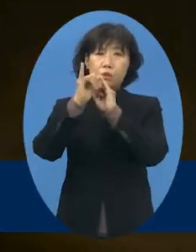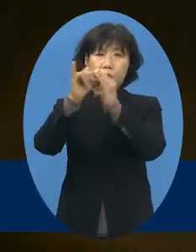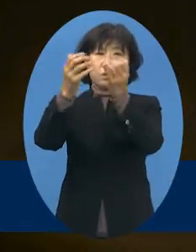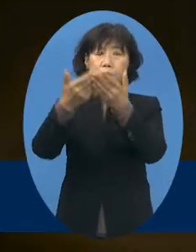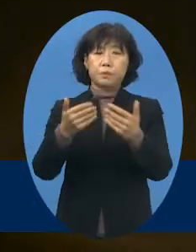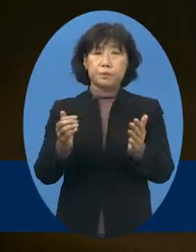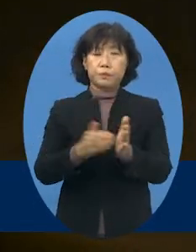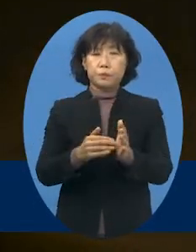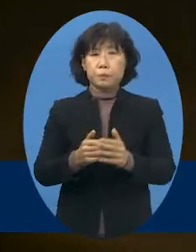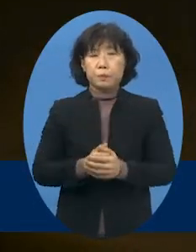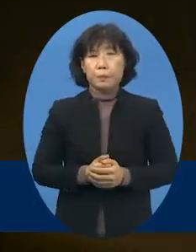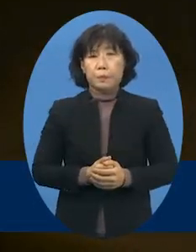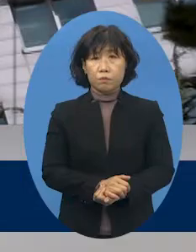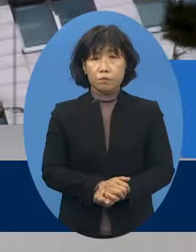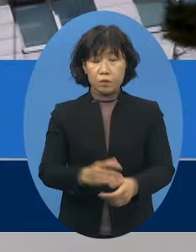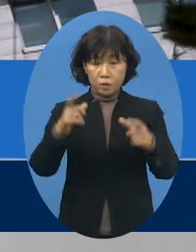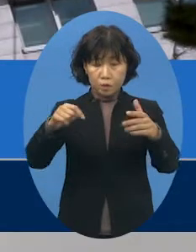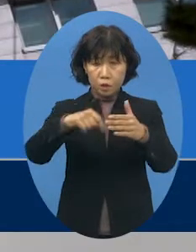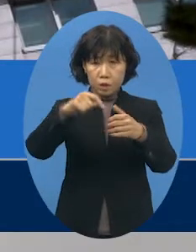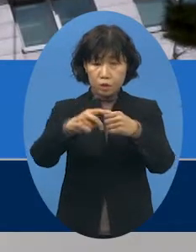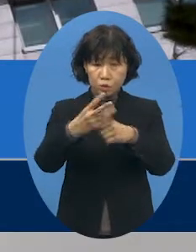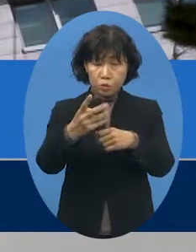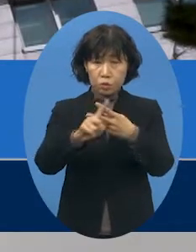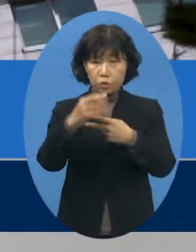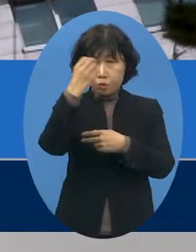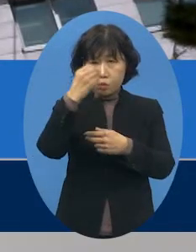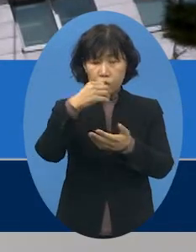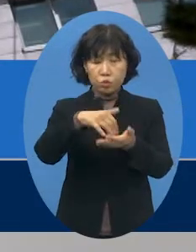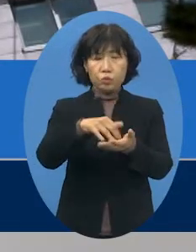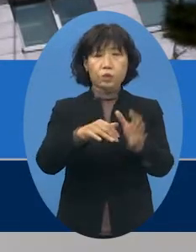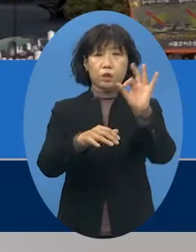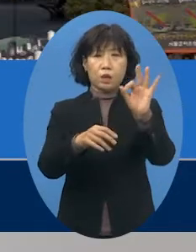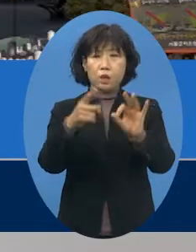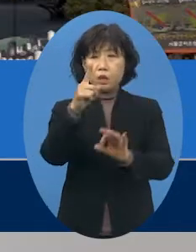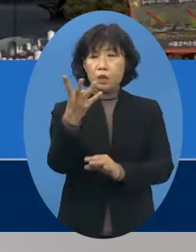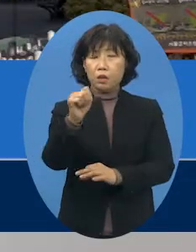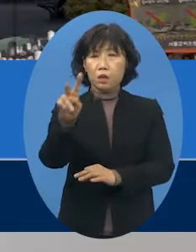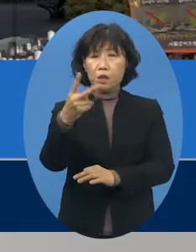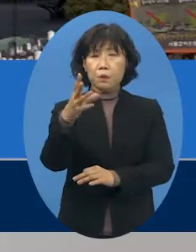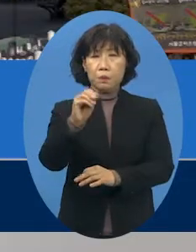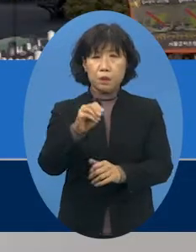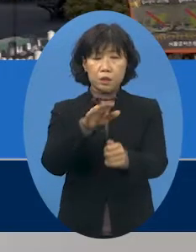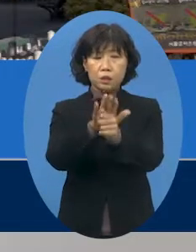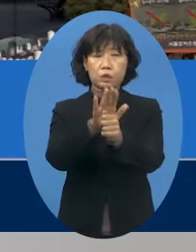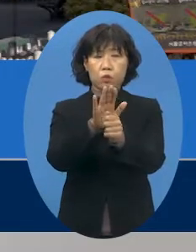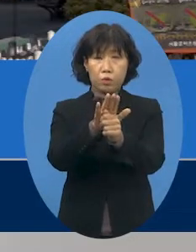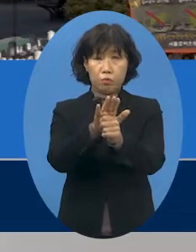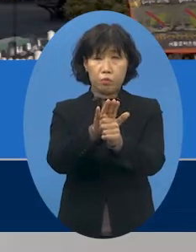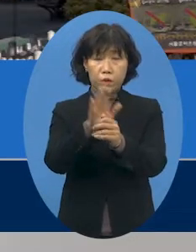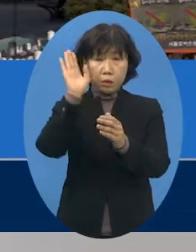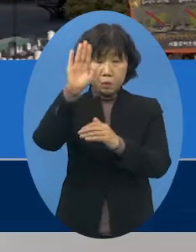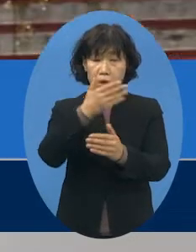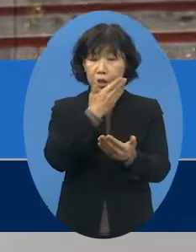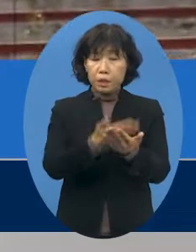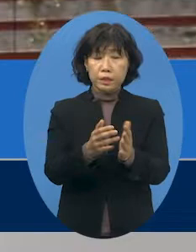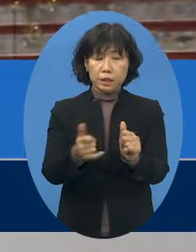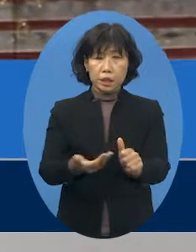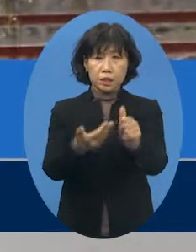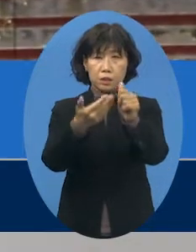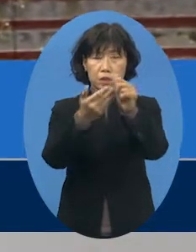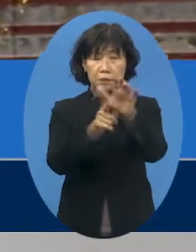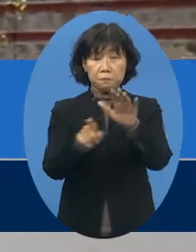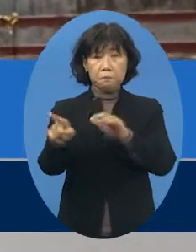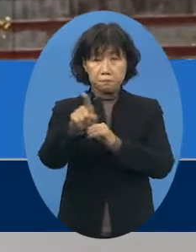연속 수상 했습니다 은행 관내 초중고 10개 학교에 일어 200만원의 교육경비 보조금을 지원해